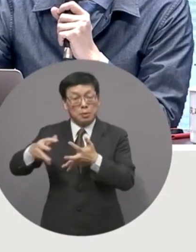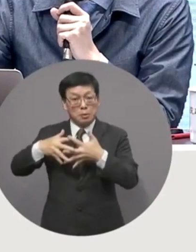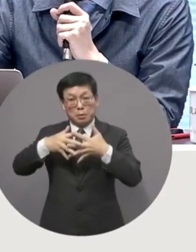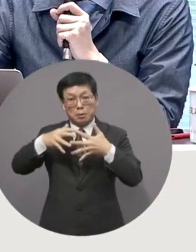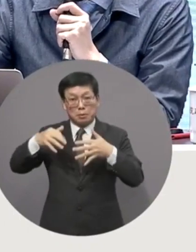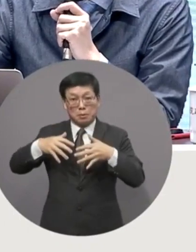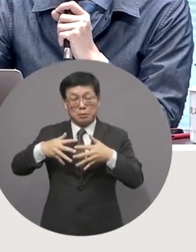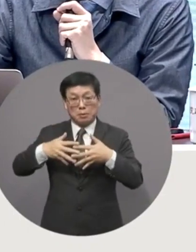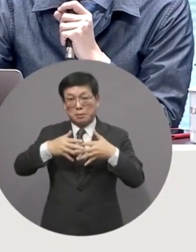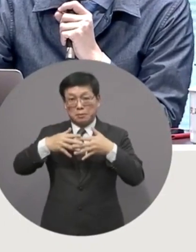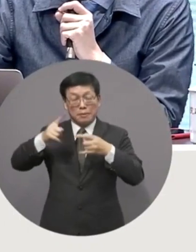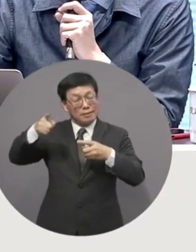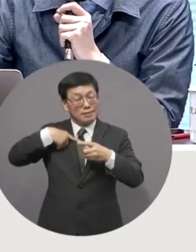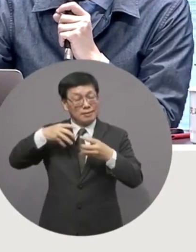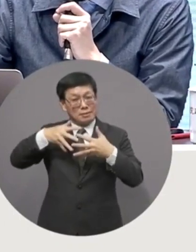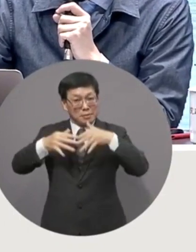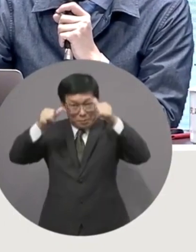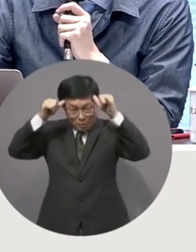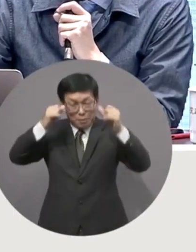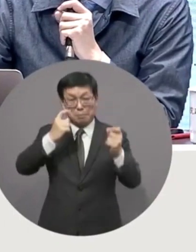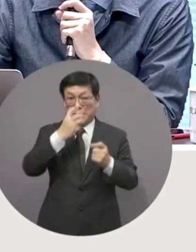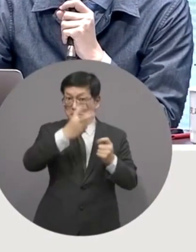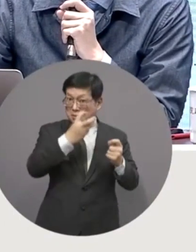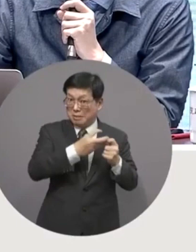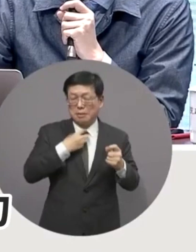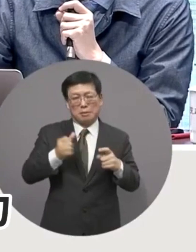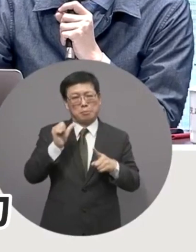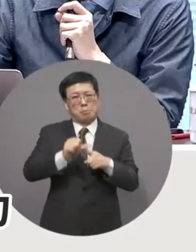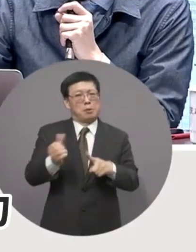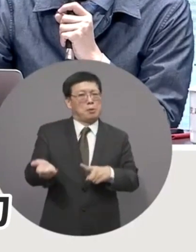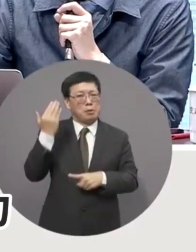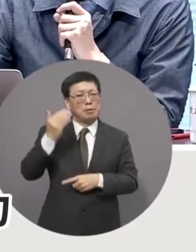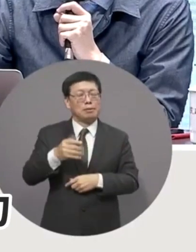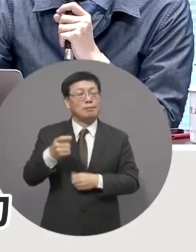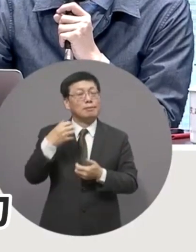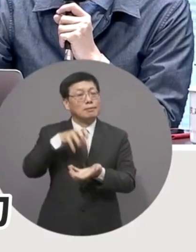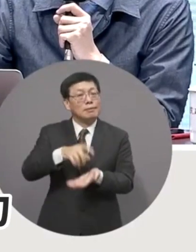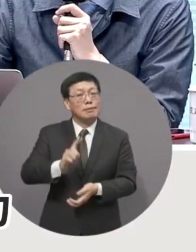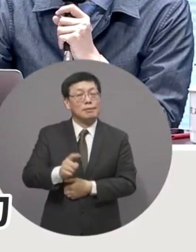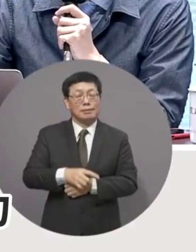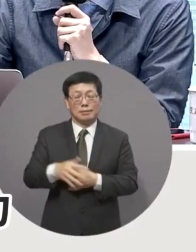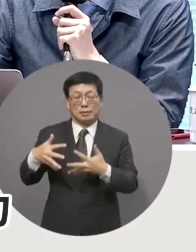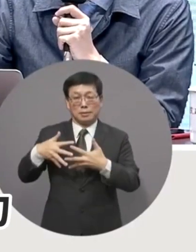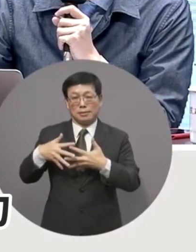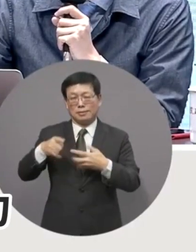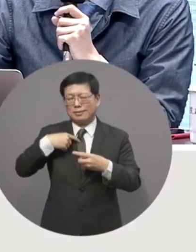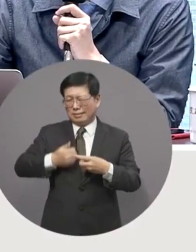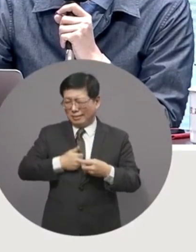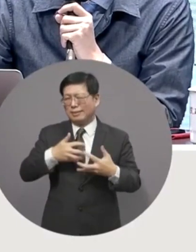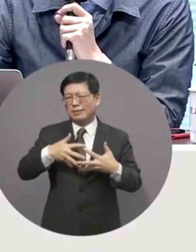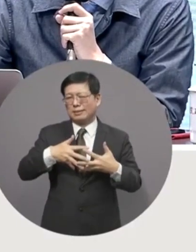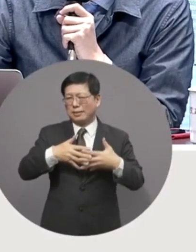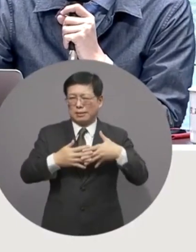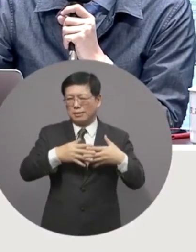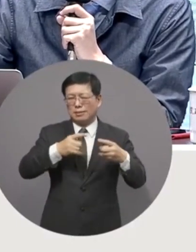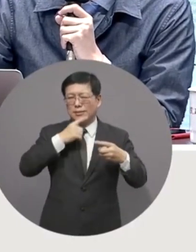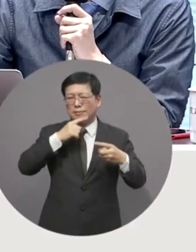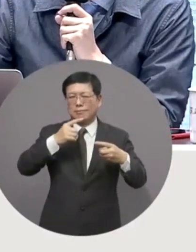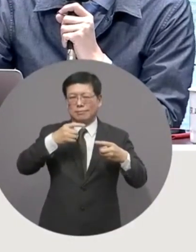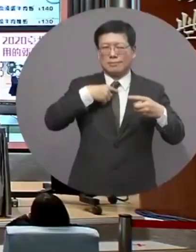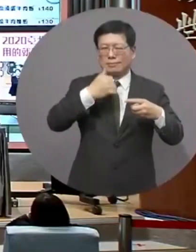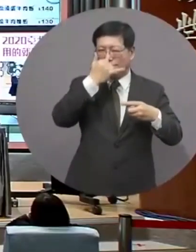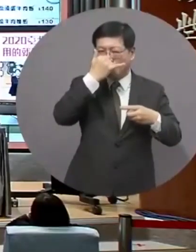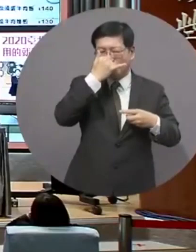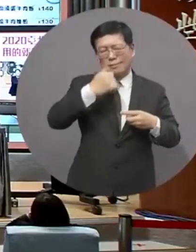比进口30年的美猪还要多5倍，去证明美猪其实没有竞争力，市占率才会只有1%